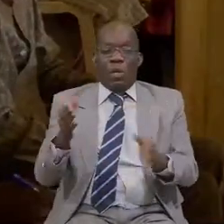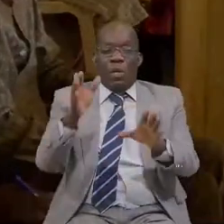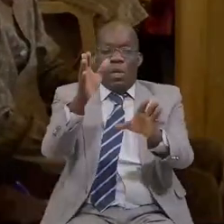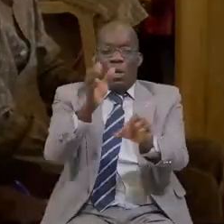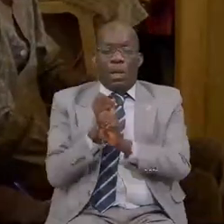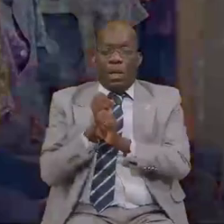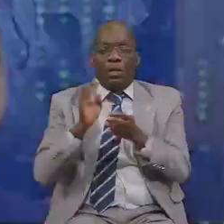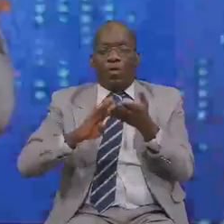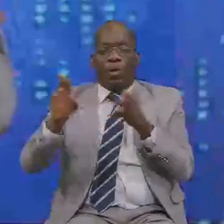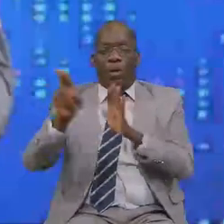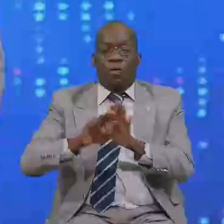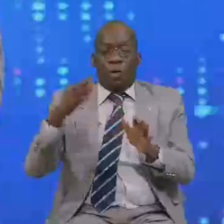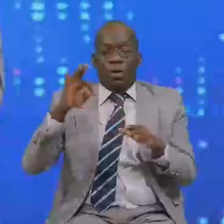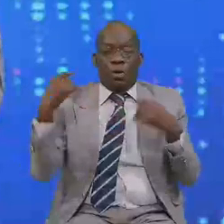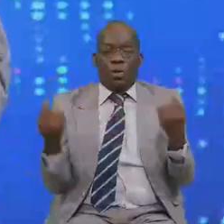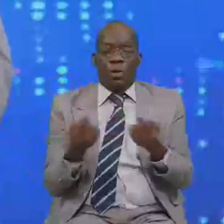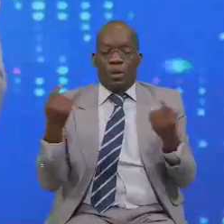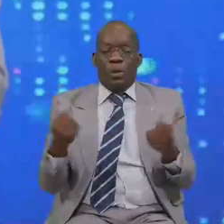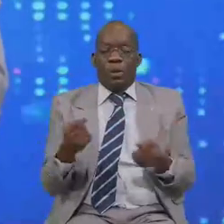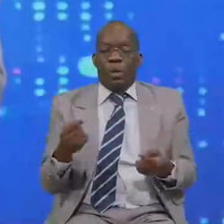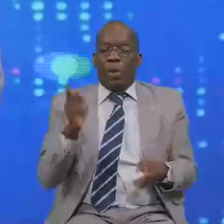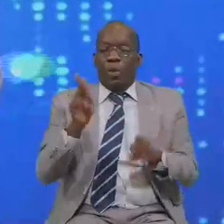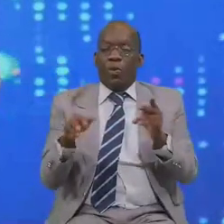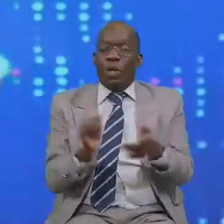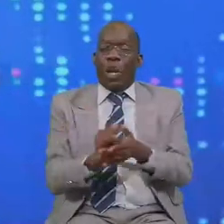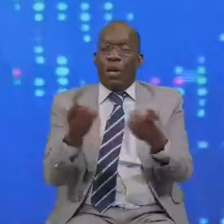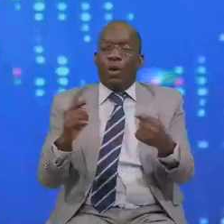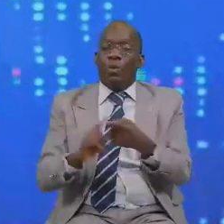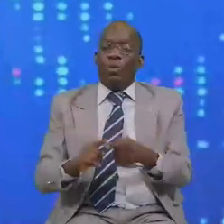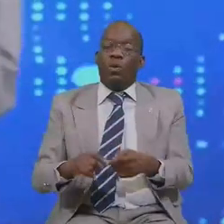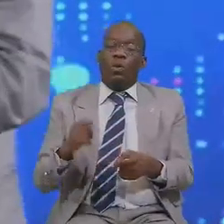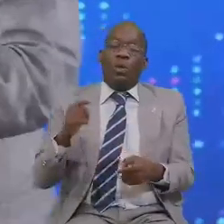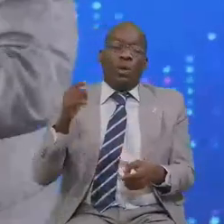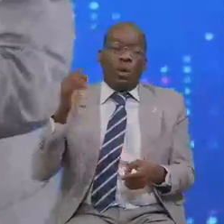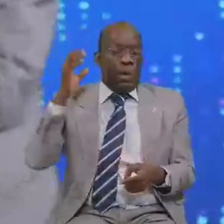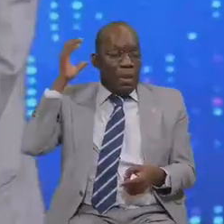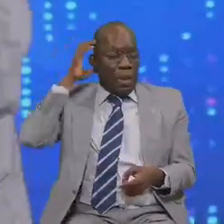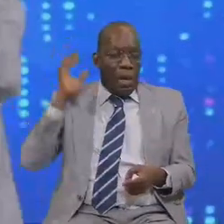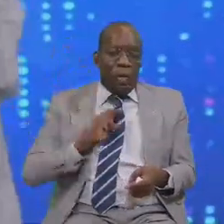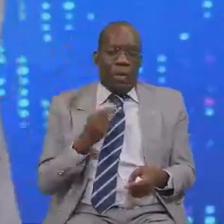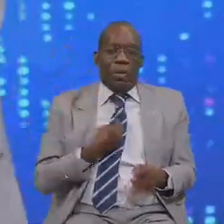des péchés. D'ailleurs, viennent nous écouter en tant que ministre et